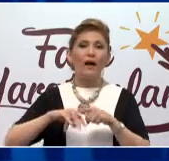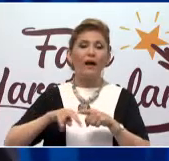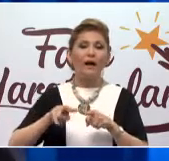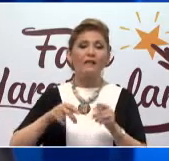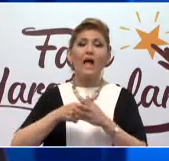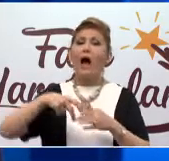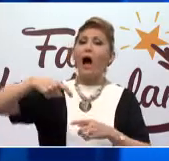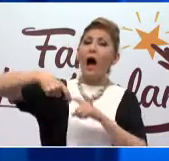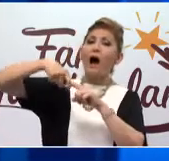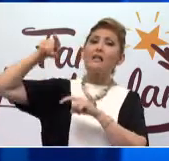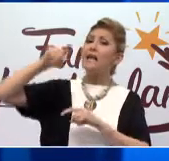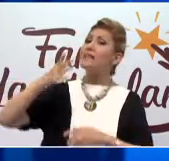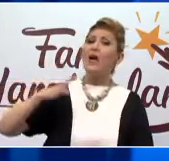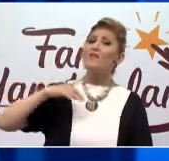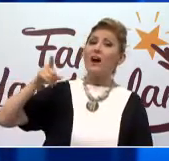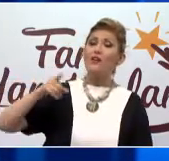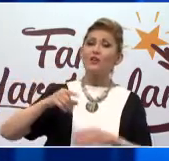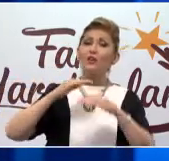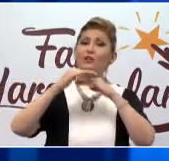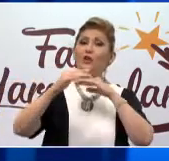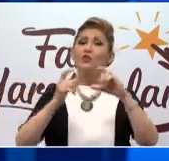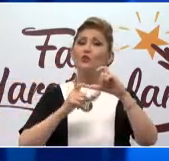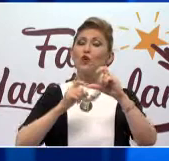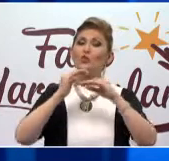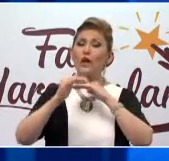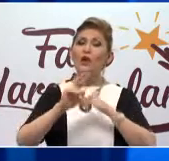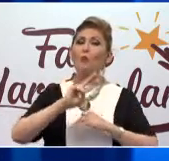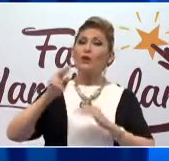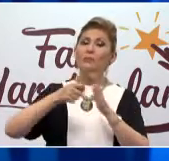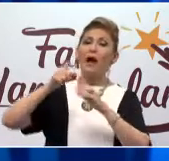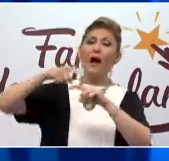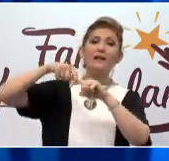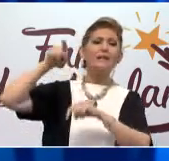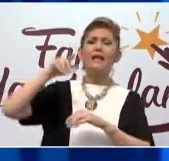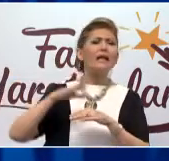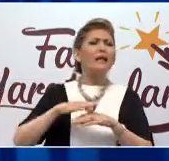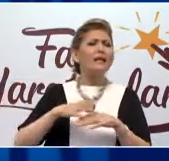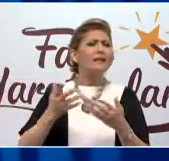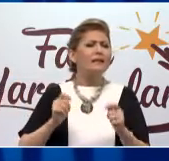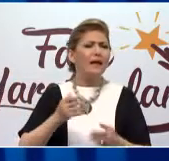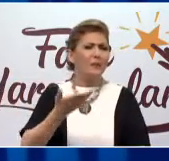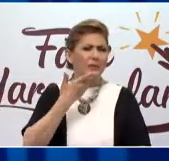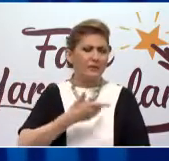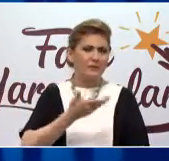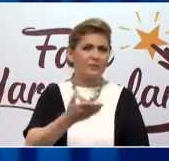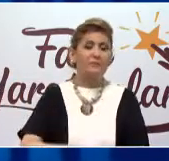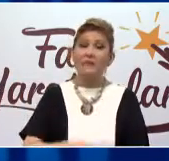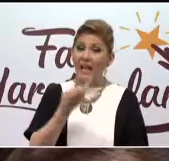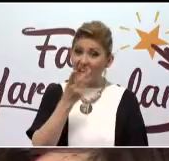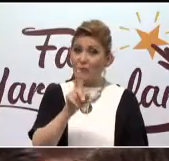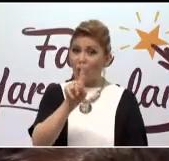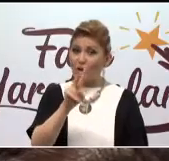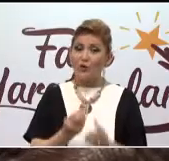projesi. Bir anlamda sosyal imajenin daha modern bir versiyonu gibi geliyor bana. Ne yapıyorsunuz? Biraz sizden dinleyelim. 2012'de